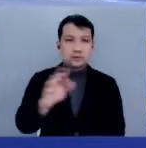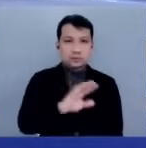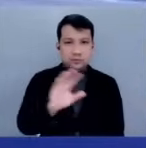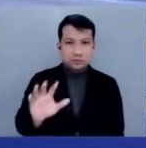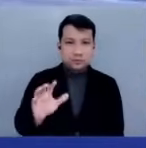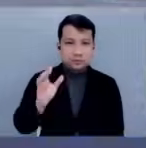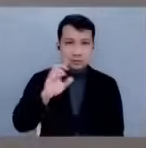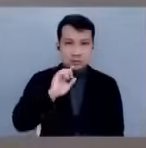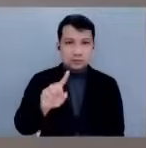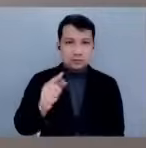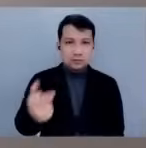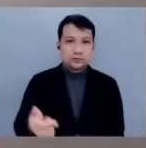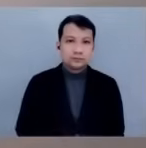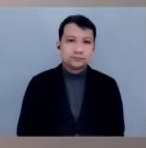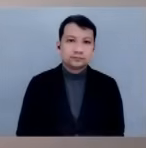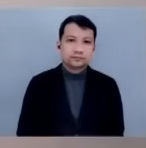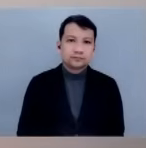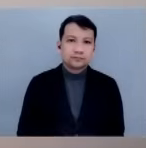nito.